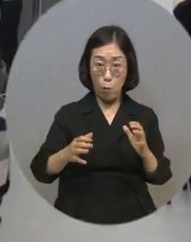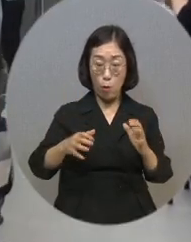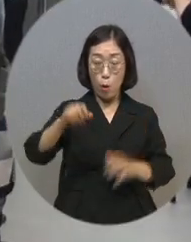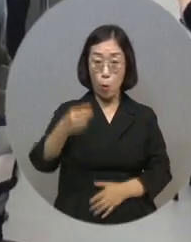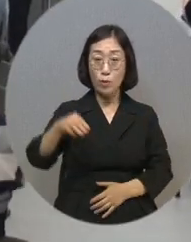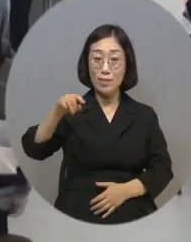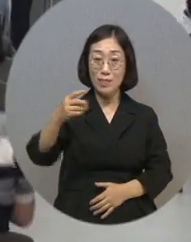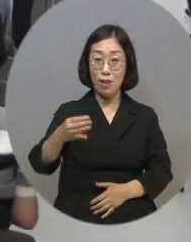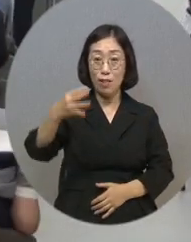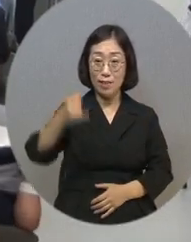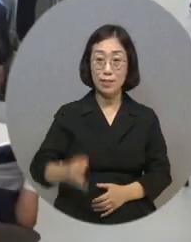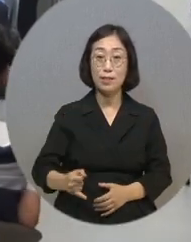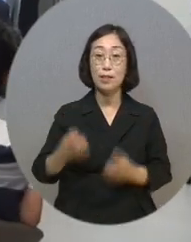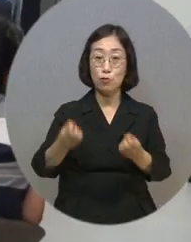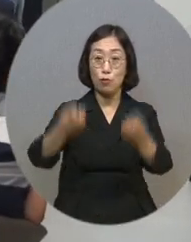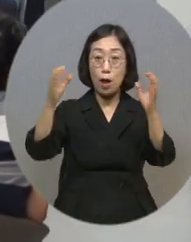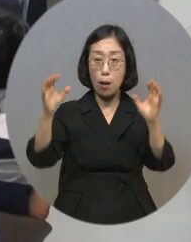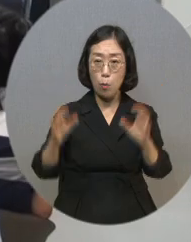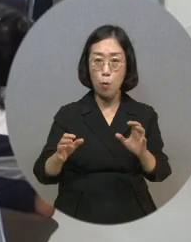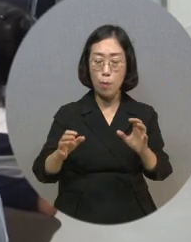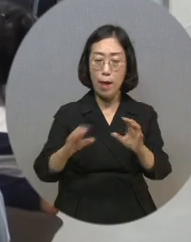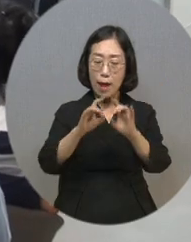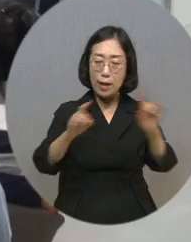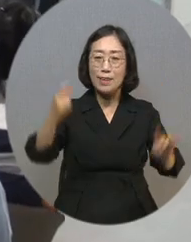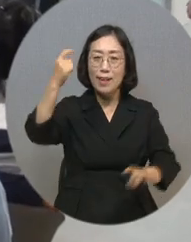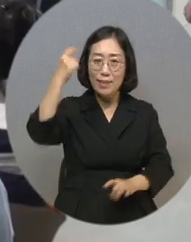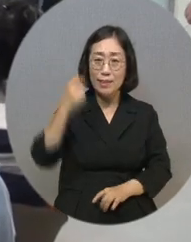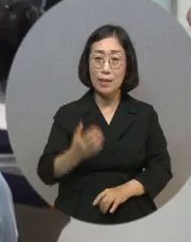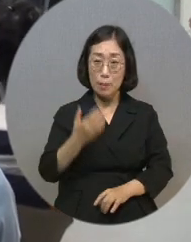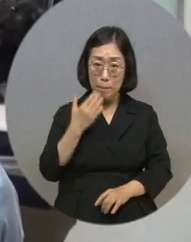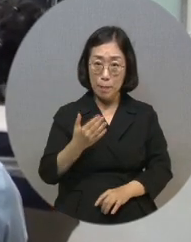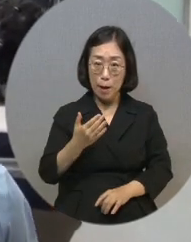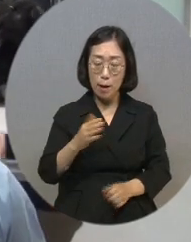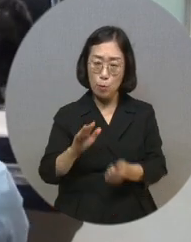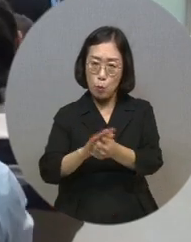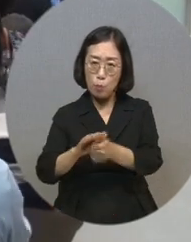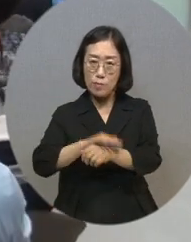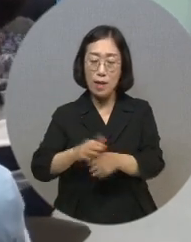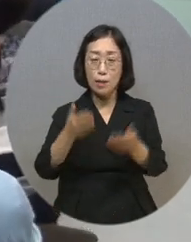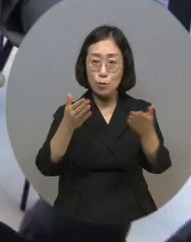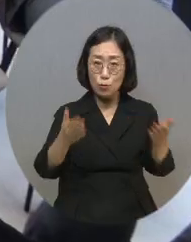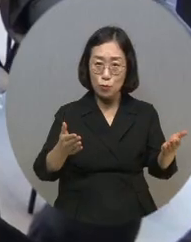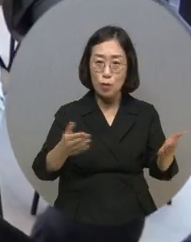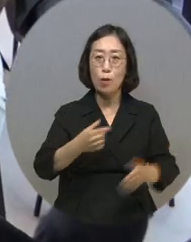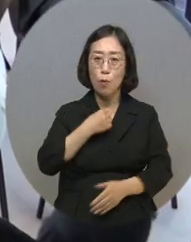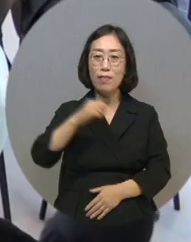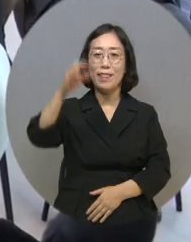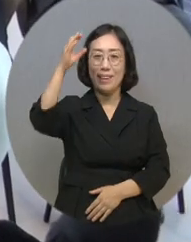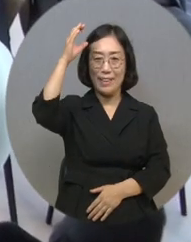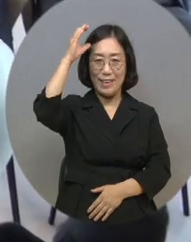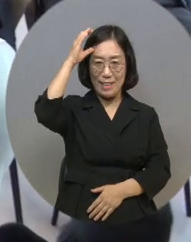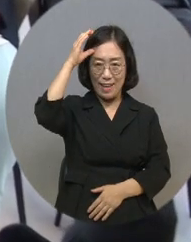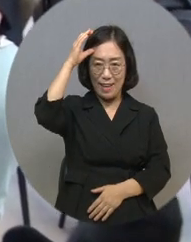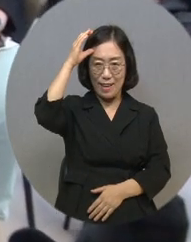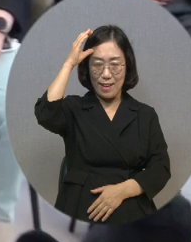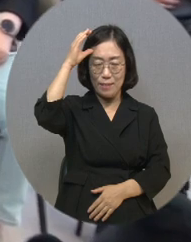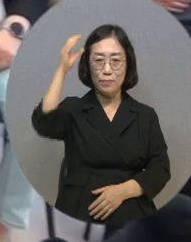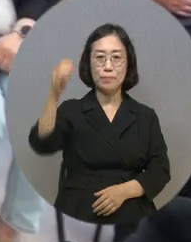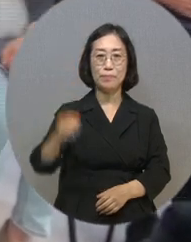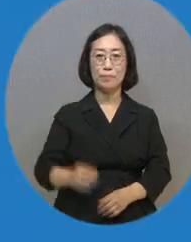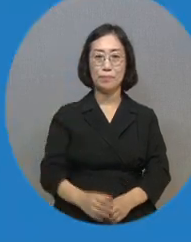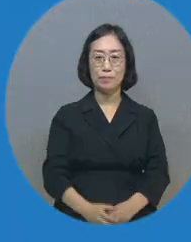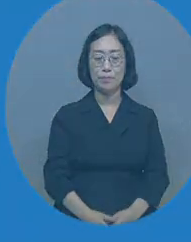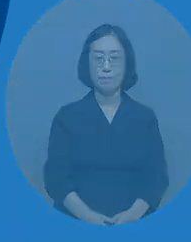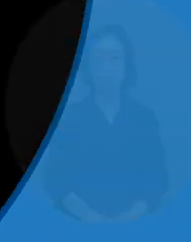콘서트가 당사자에게 체감되는 복지 정책의 기초가 될 수 있길 바랍니다. 복지TV 경기방송